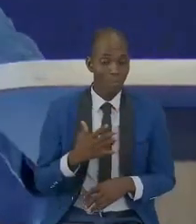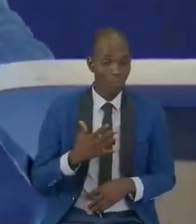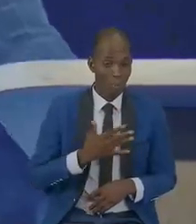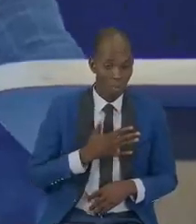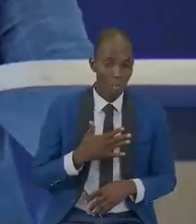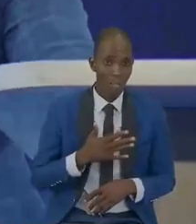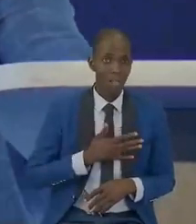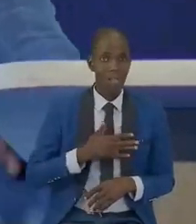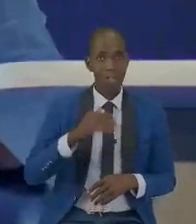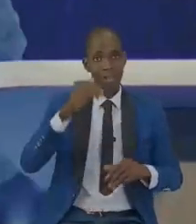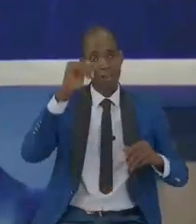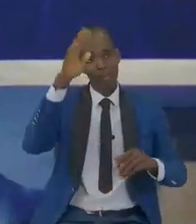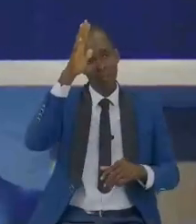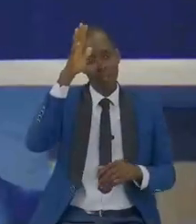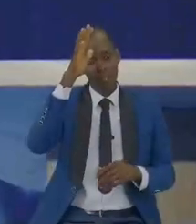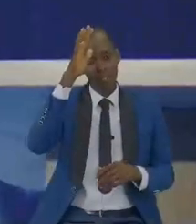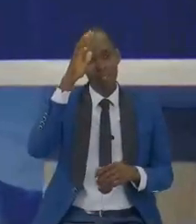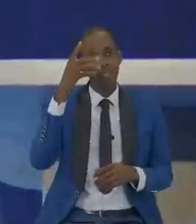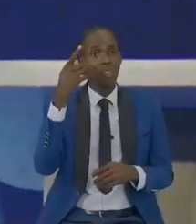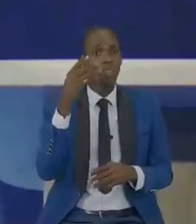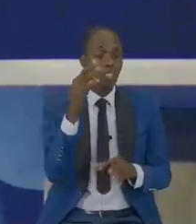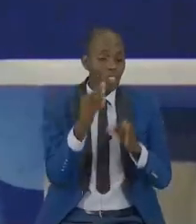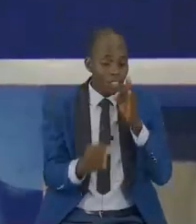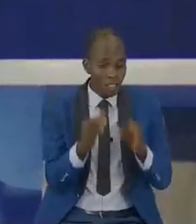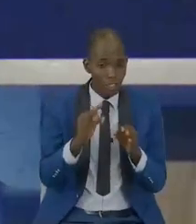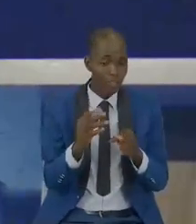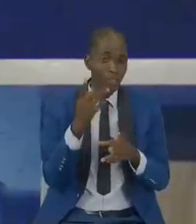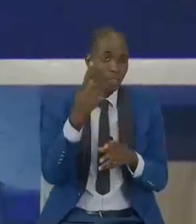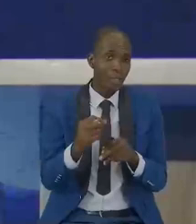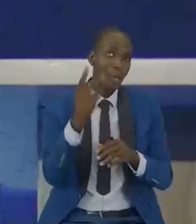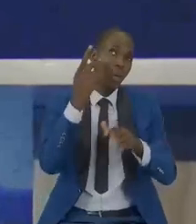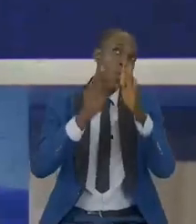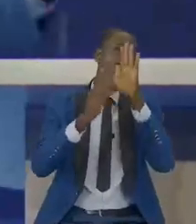parler et il dit, mon père,